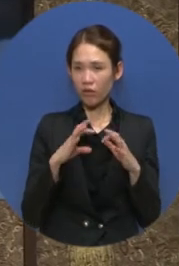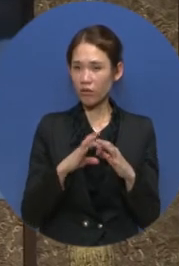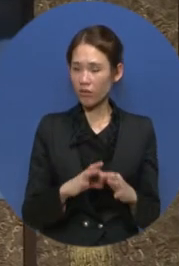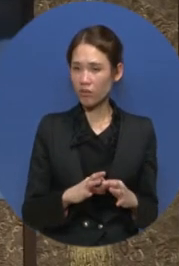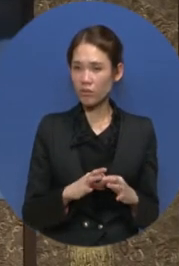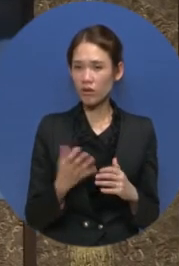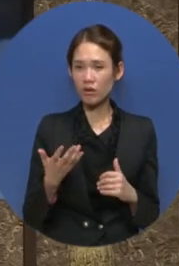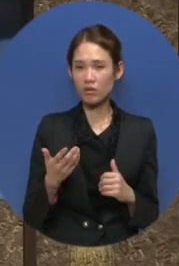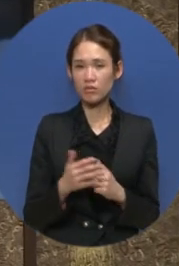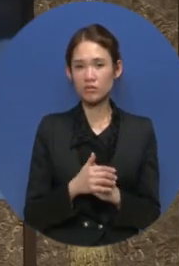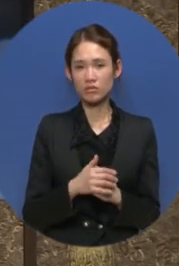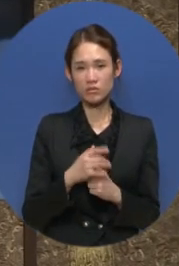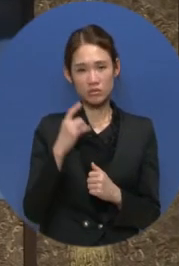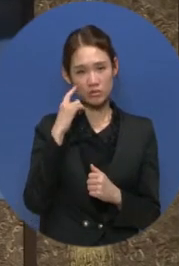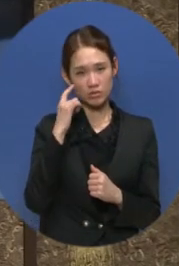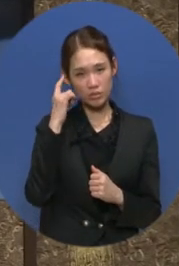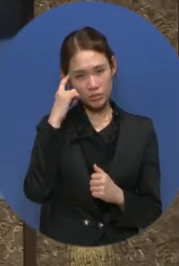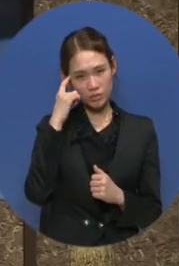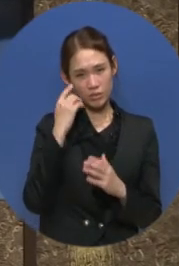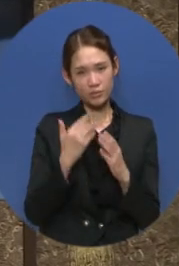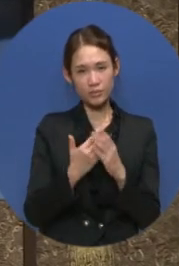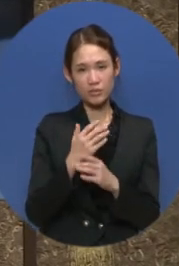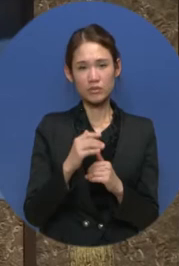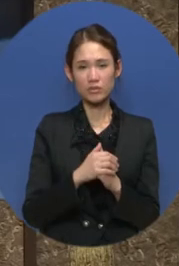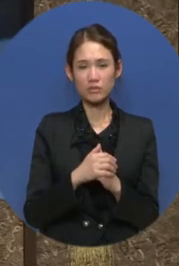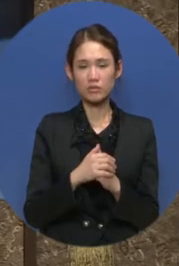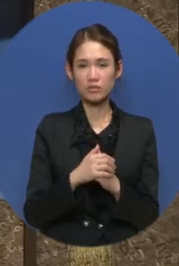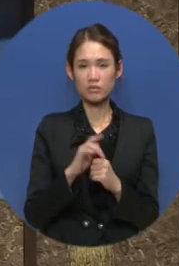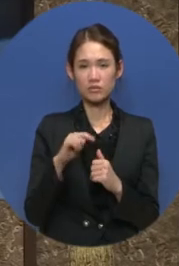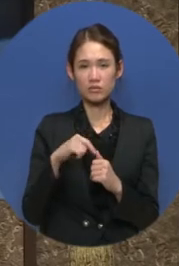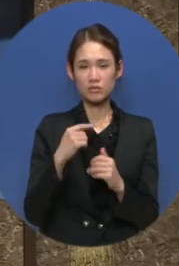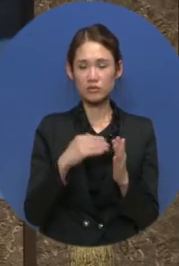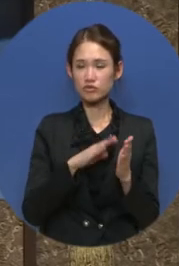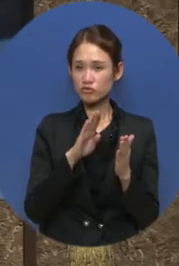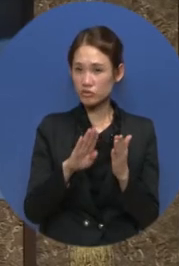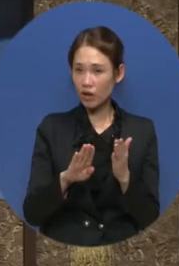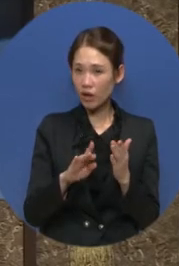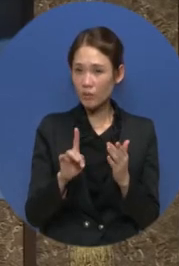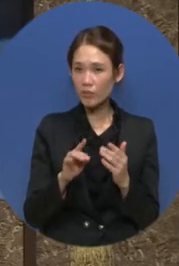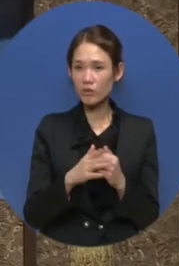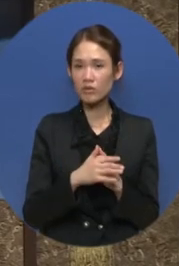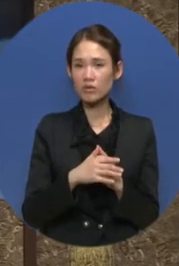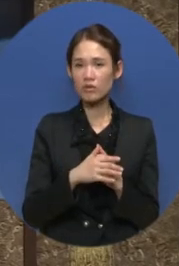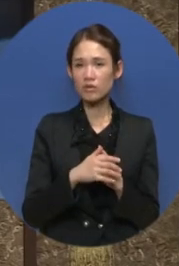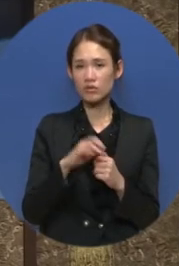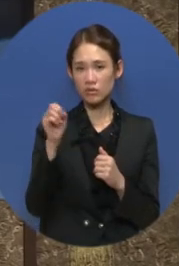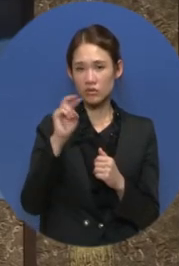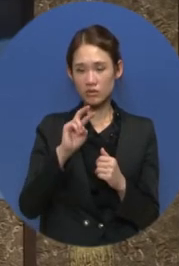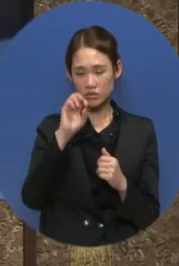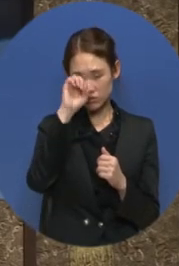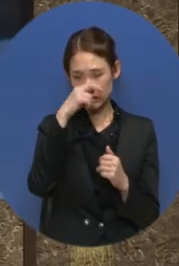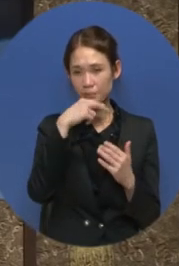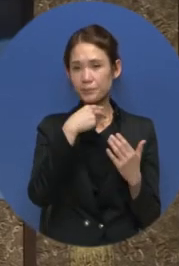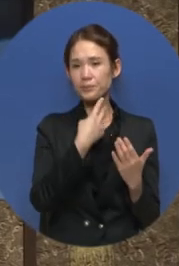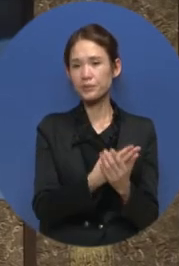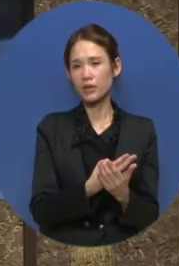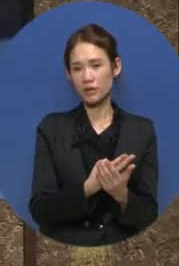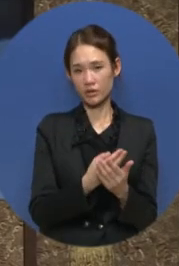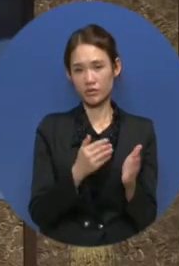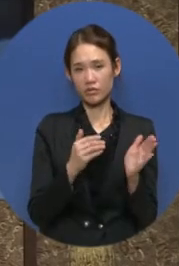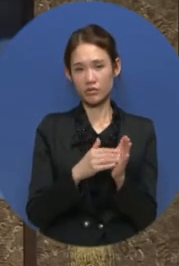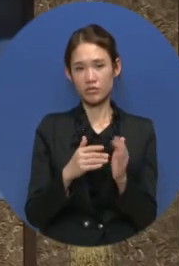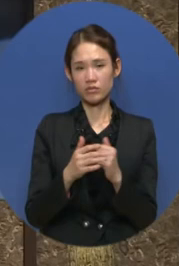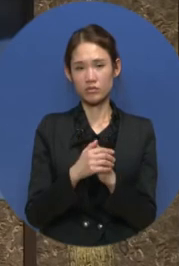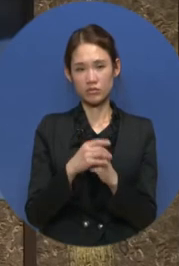예. 그러더니 머리까지 올라오는 거죠. 그리고 나서 제가 기절을 했어요.